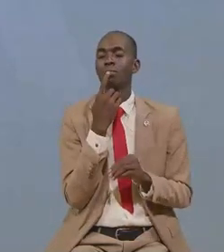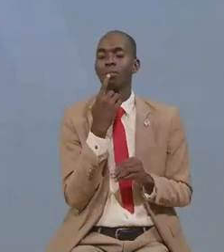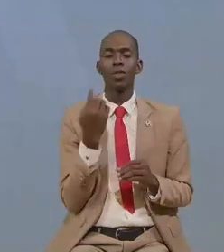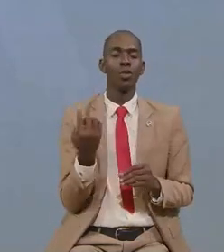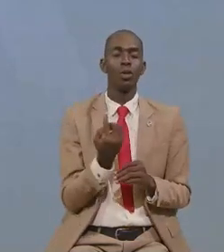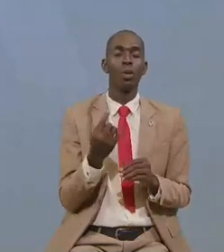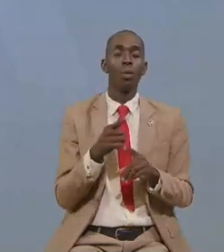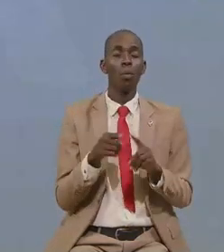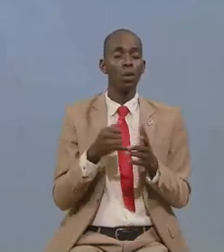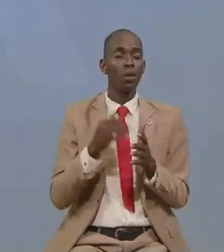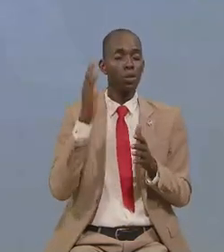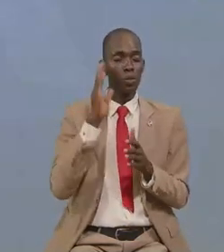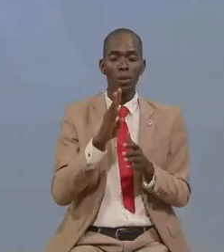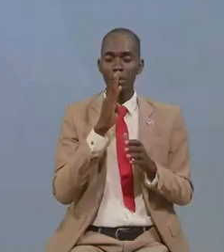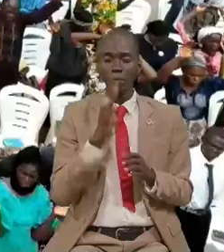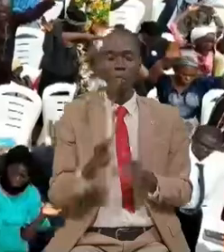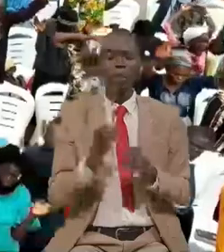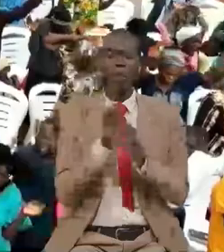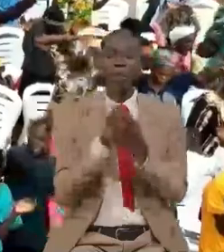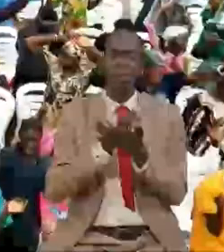sanctification en démonstration.